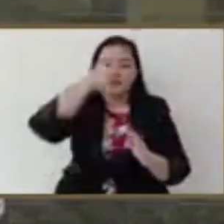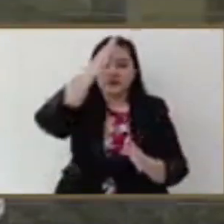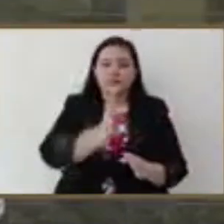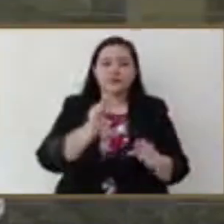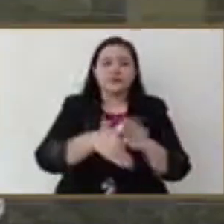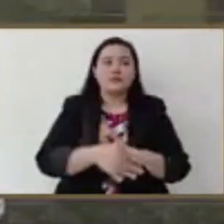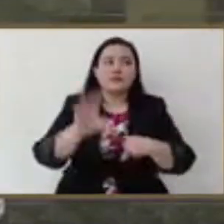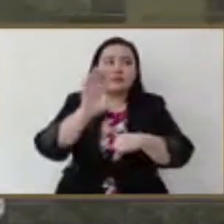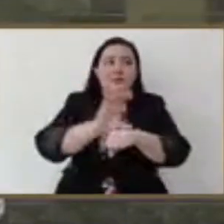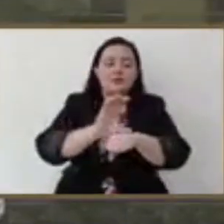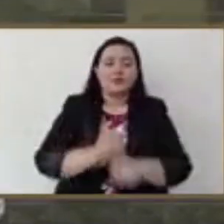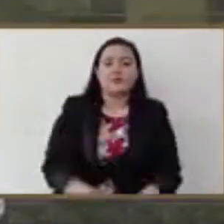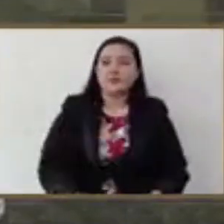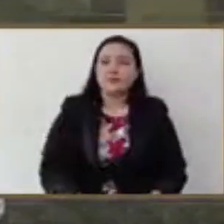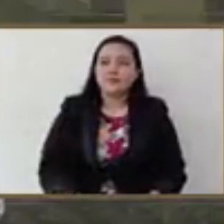Alam niyo mga kapatid,